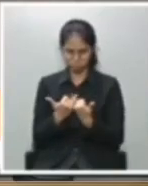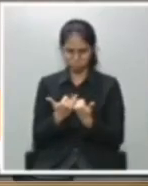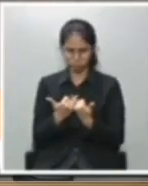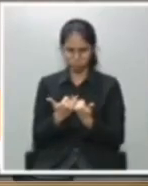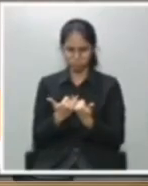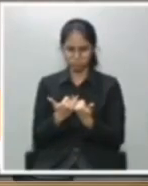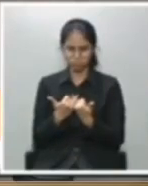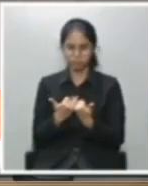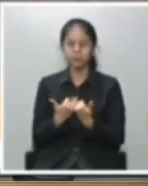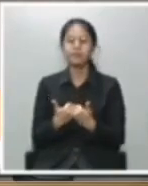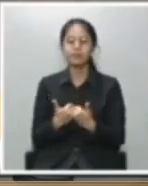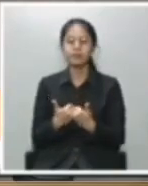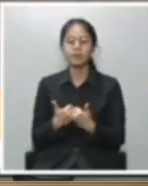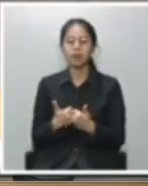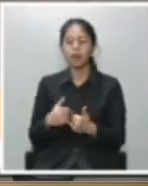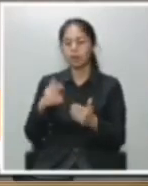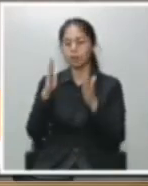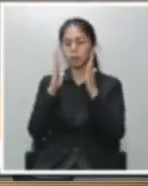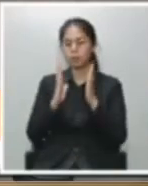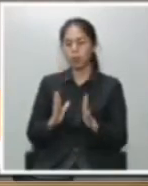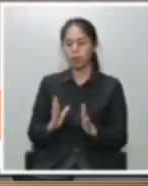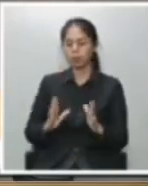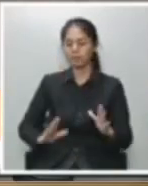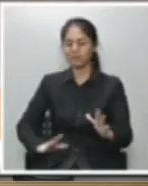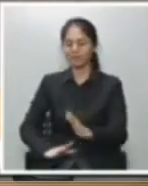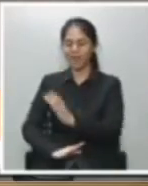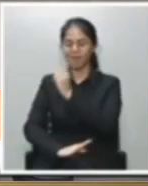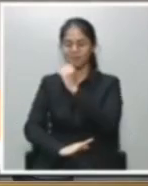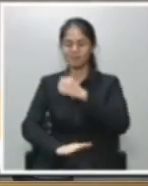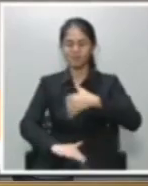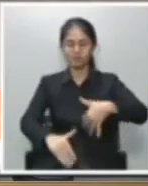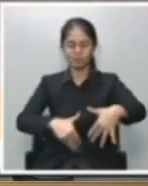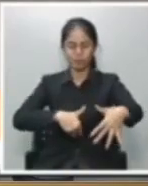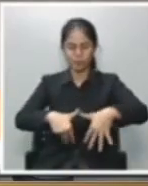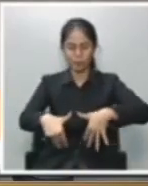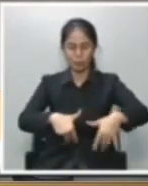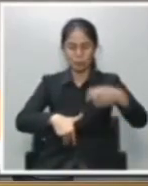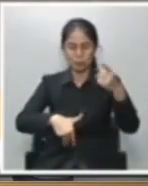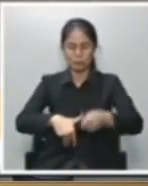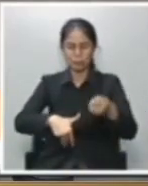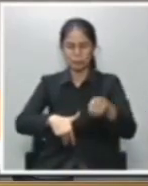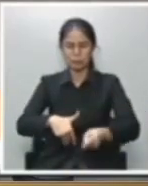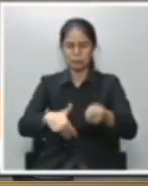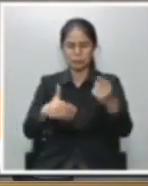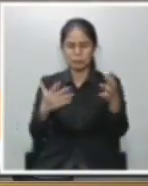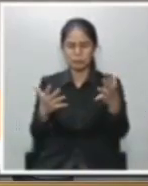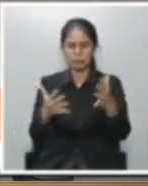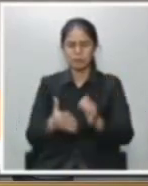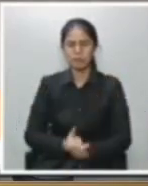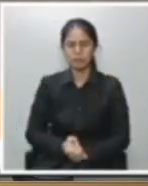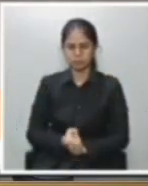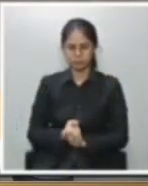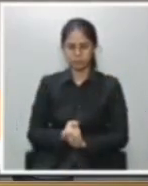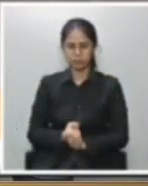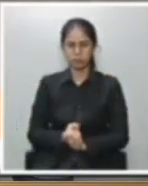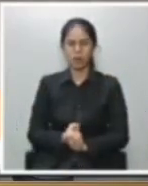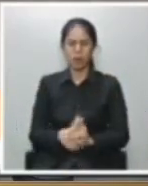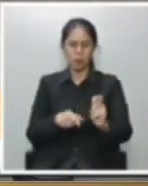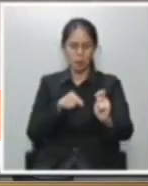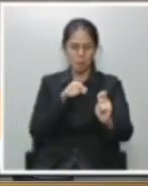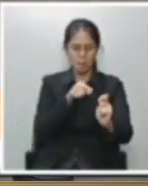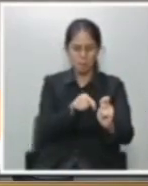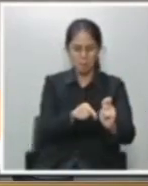เมืองท้องถิ่นอีกแล้วในวันนี้นะเรามีอะไรในชนบทเรามีนายกมีสมาชิกท้อง